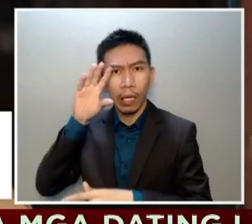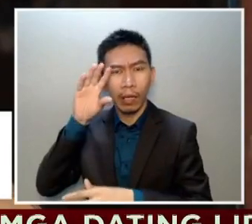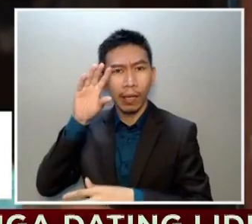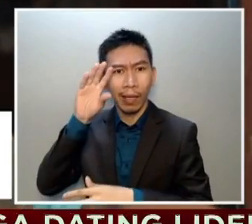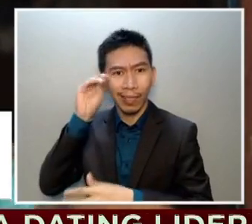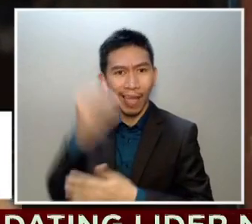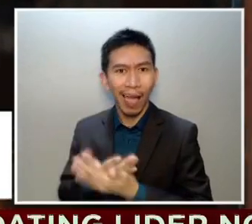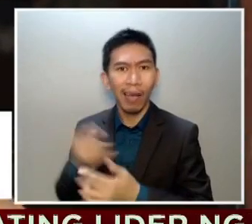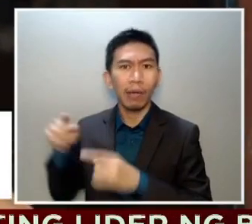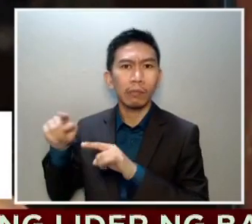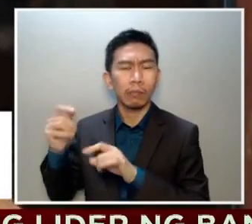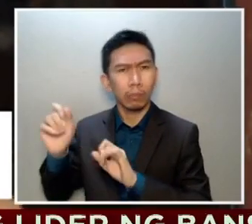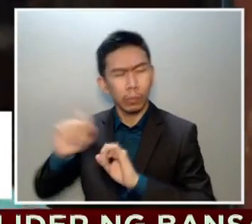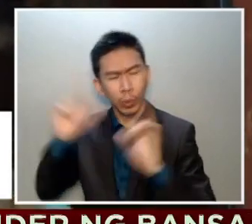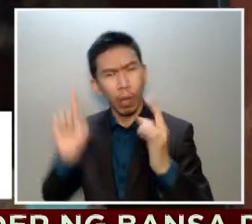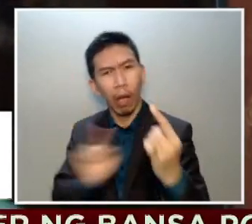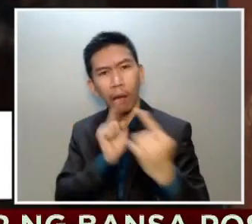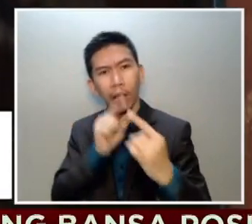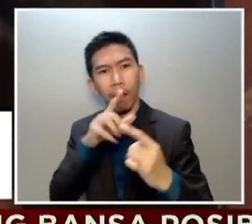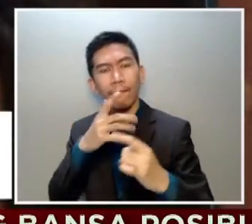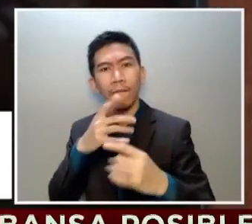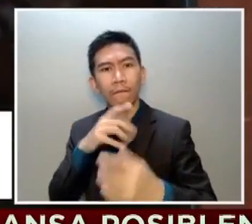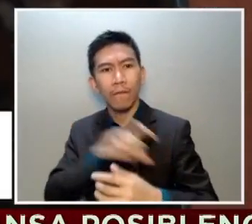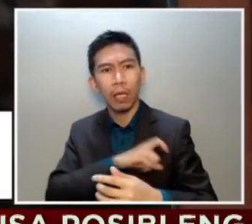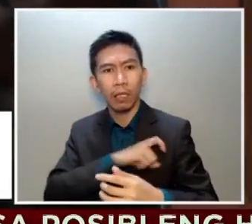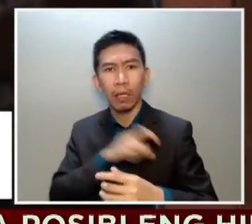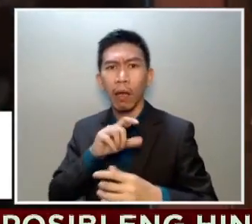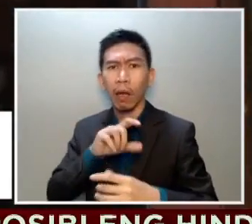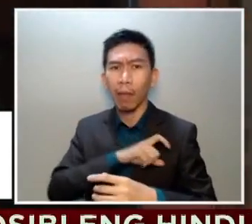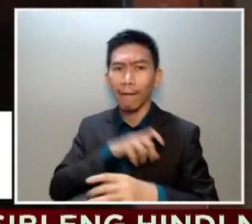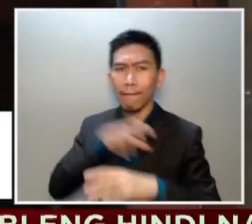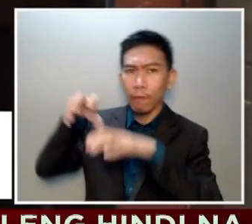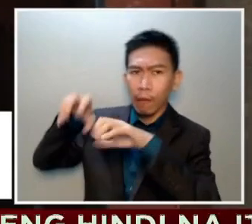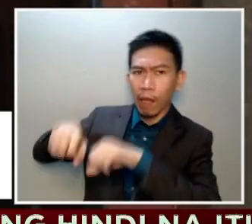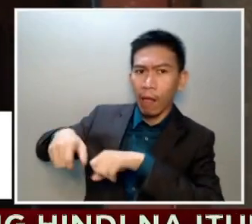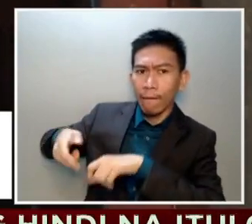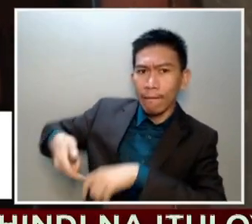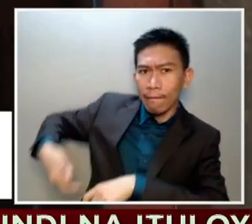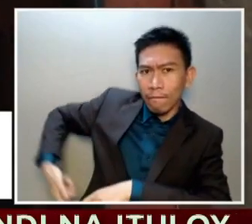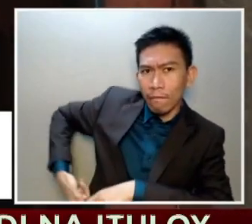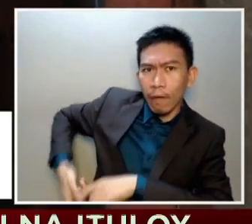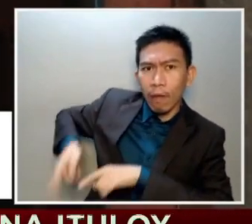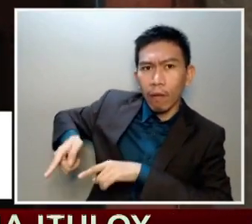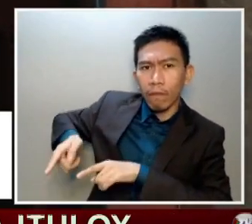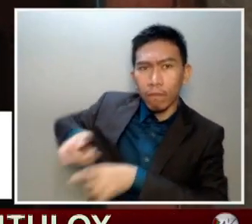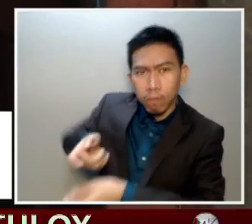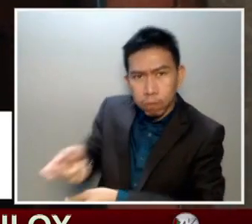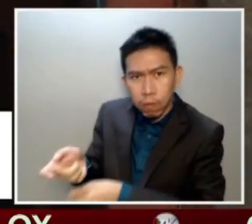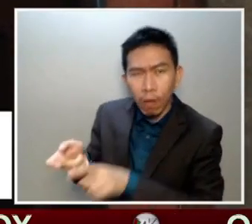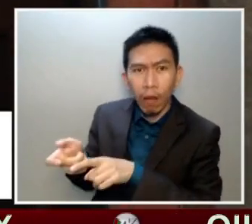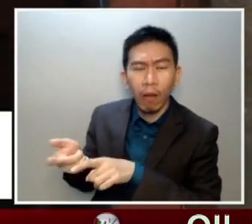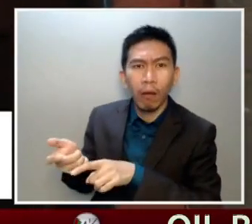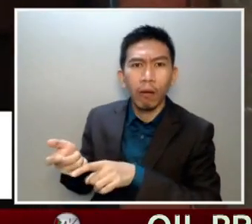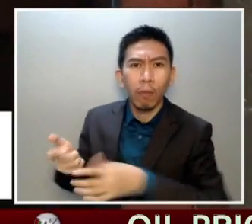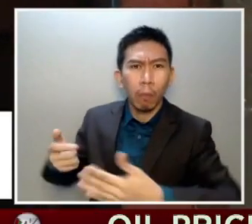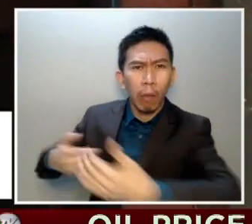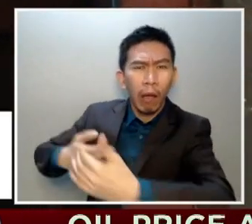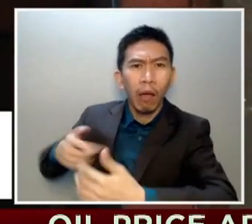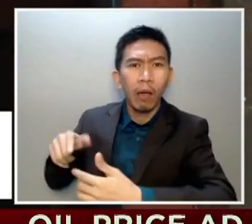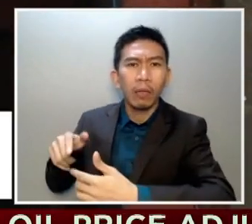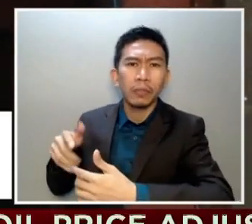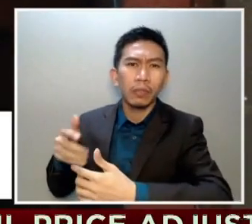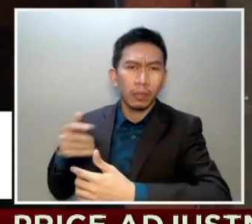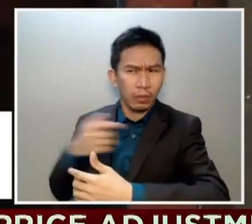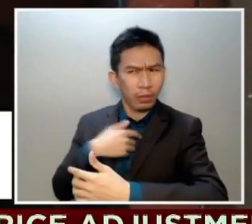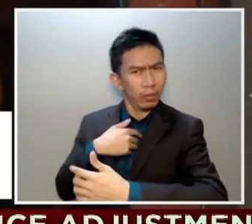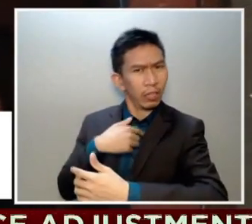ng anak ko, ay yung pulis, ginanon yung anak ko, tapos itinutok ng baril dito. Yakap-yakap niya. Ang tanong ko nga, bakit niya binaril